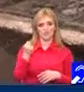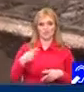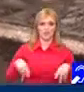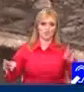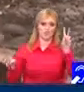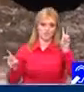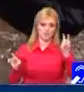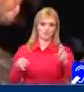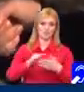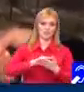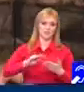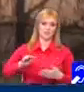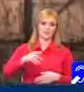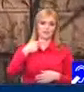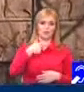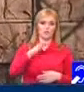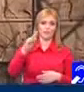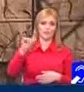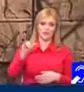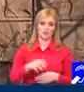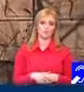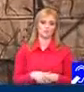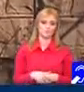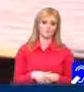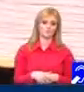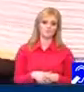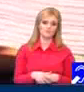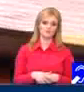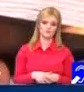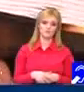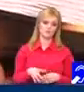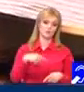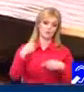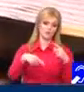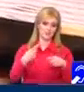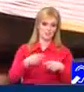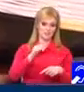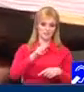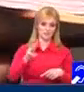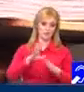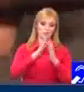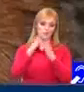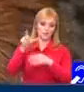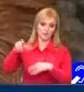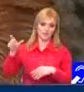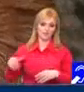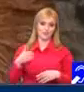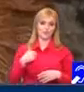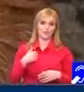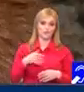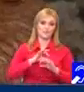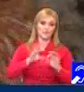povestită din colegii săi, din partea prietenilor săi. Prin acest flash mob, bibliotecarii s-au alăturat